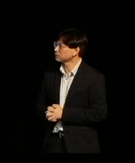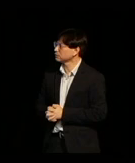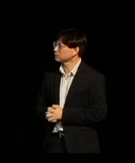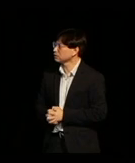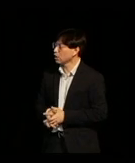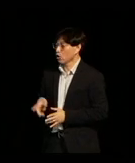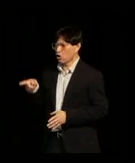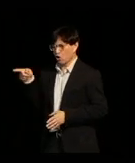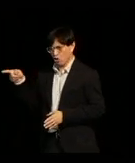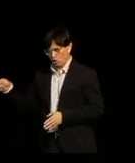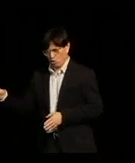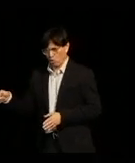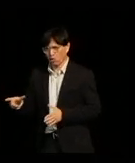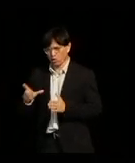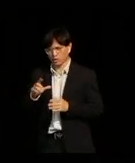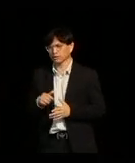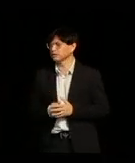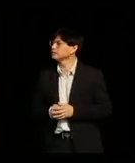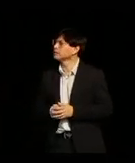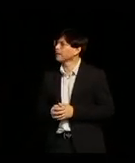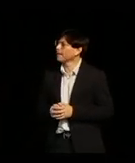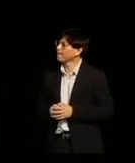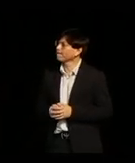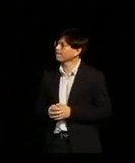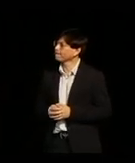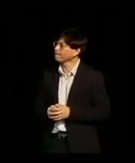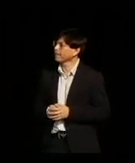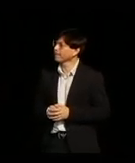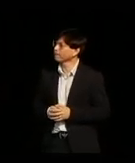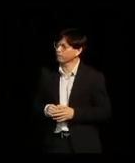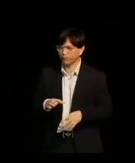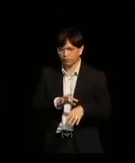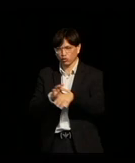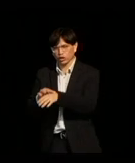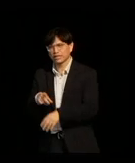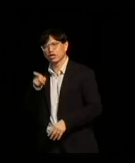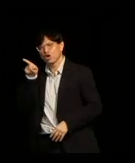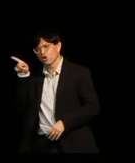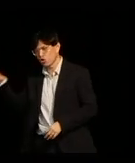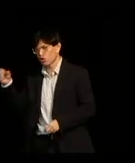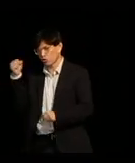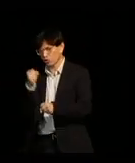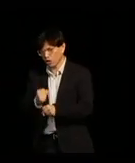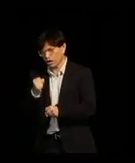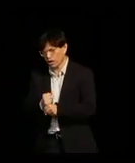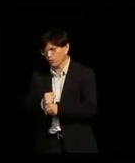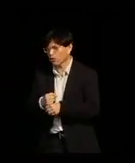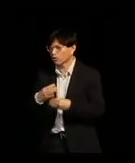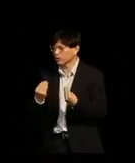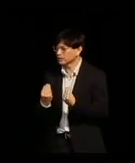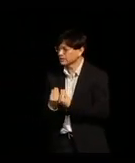è reso disponibile anche per questa mattina per portarci il suo contributo e per essere qui in mezzo a